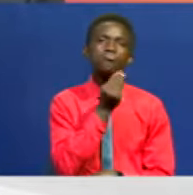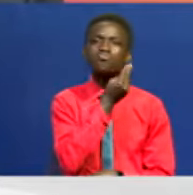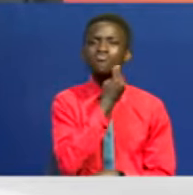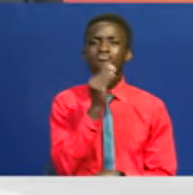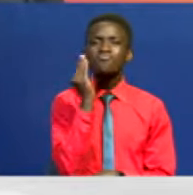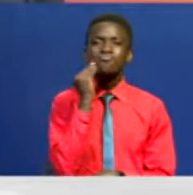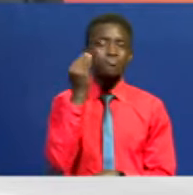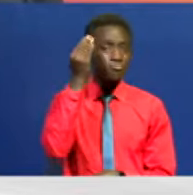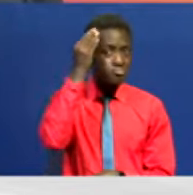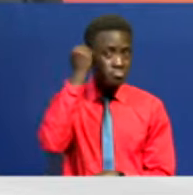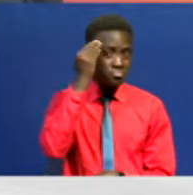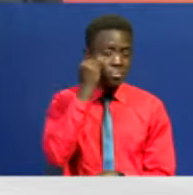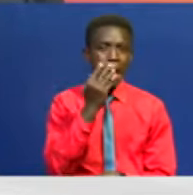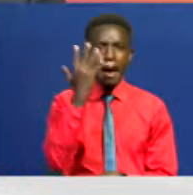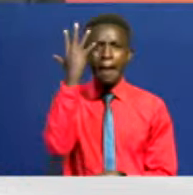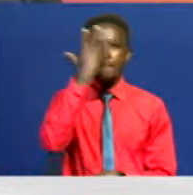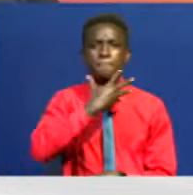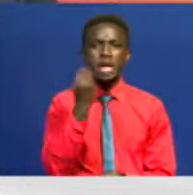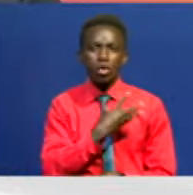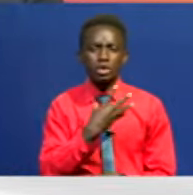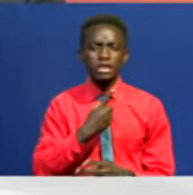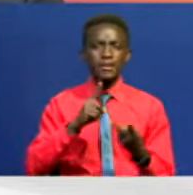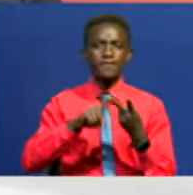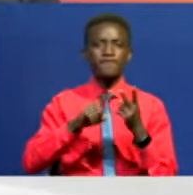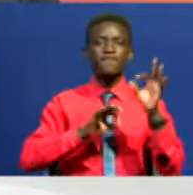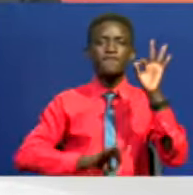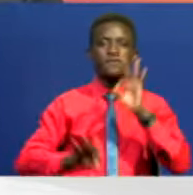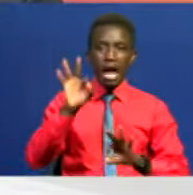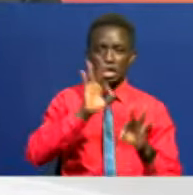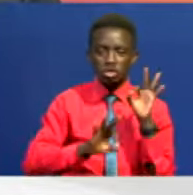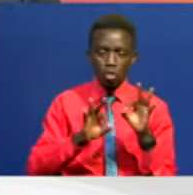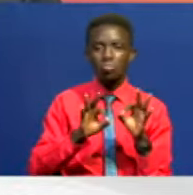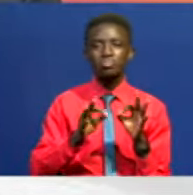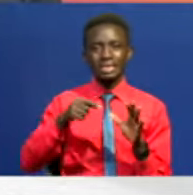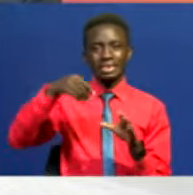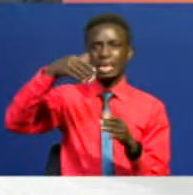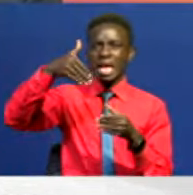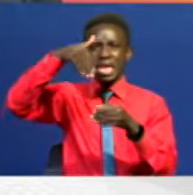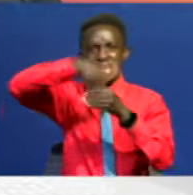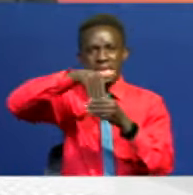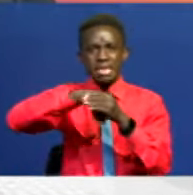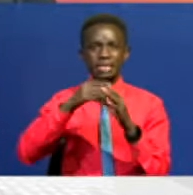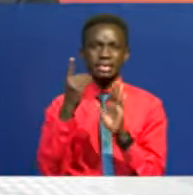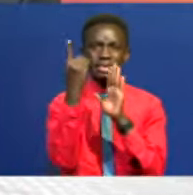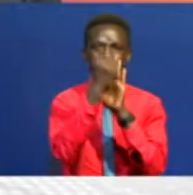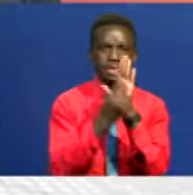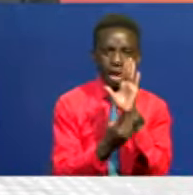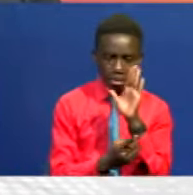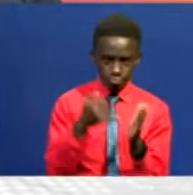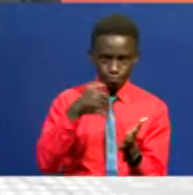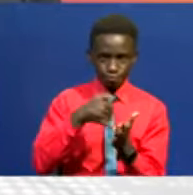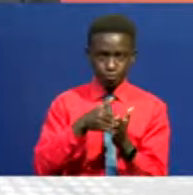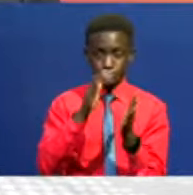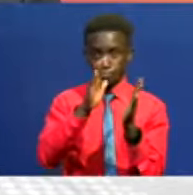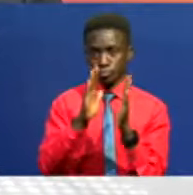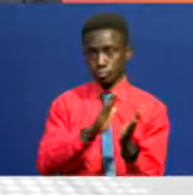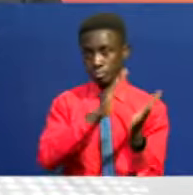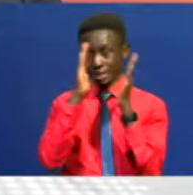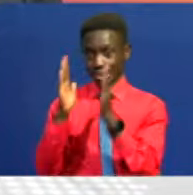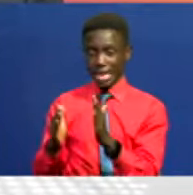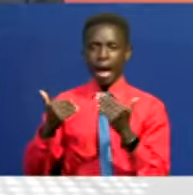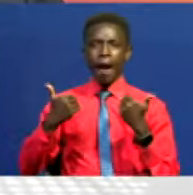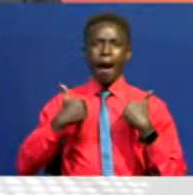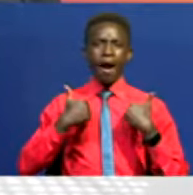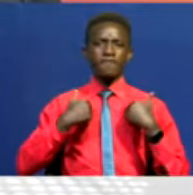beauty, fashion and interior design. Pia tunazo kozi ambazo zinahusiana na afya kama